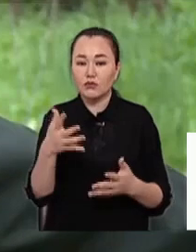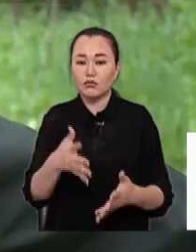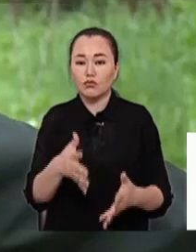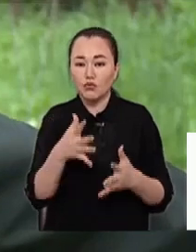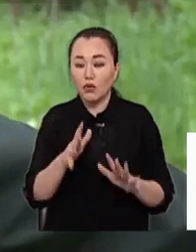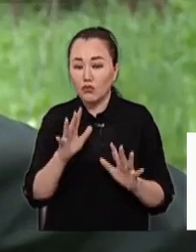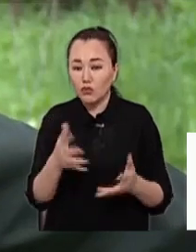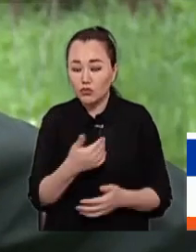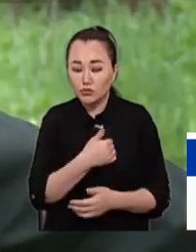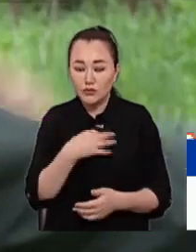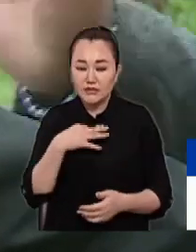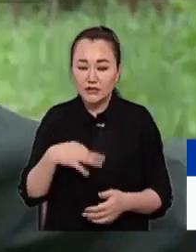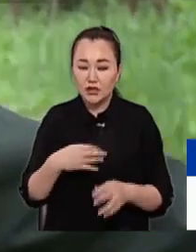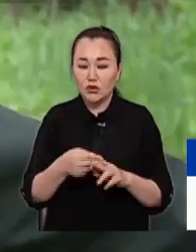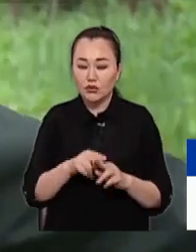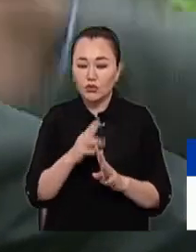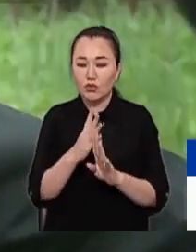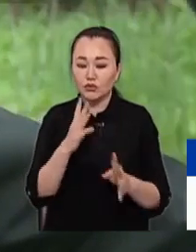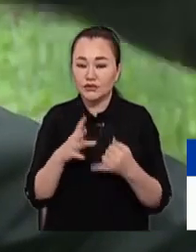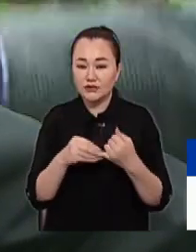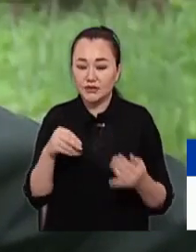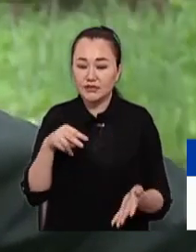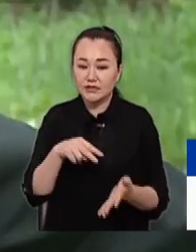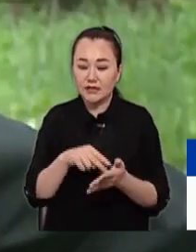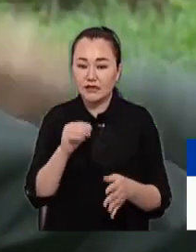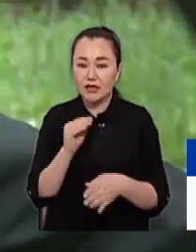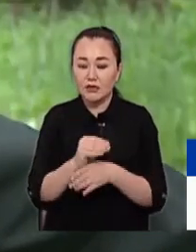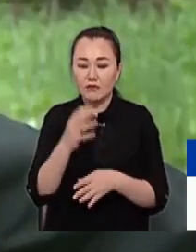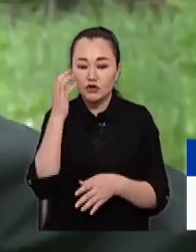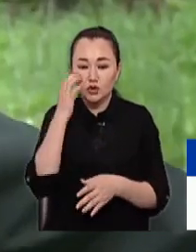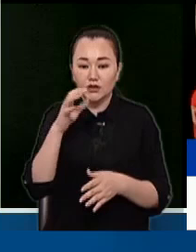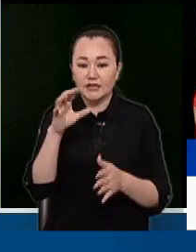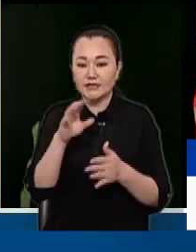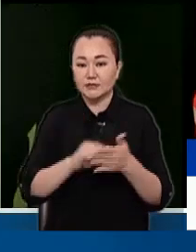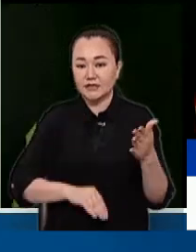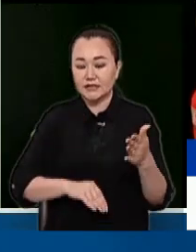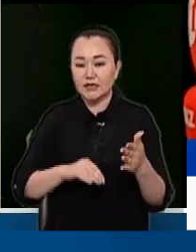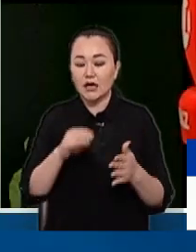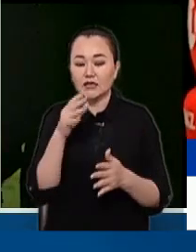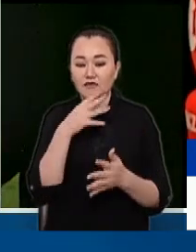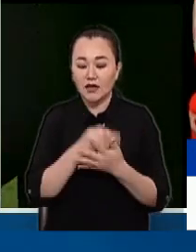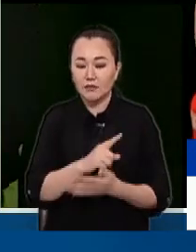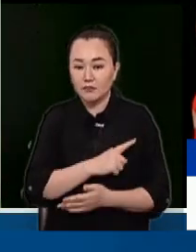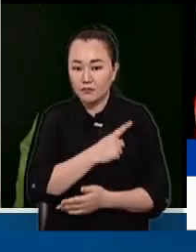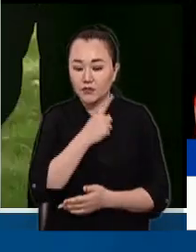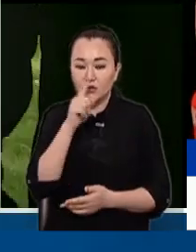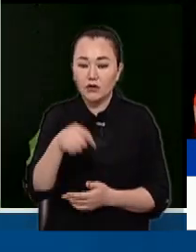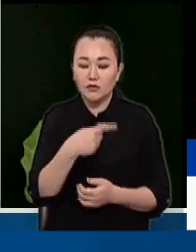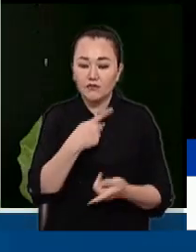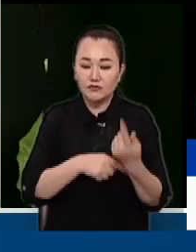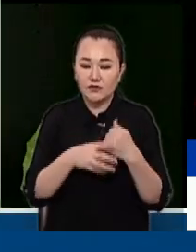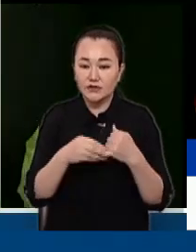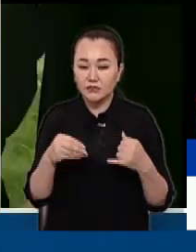противном случае моего сына, который в очереди на землю стоит, добавят в черный список. Свои претензии и требования по возврату